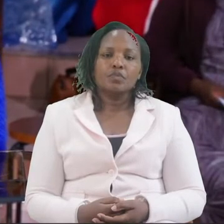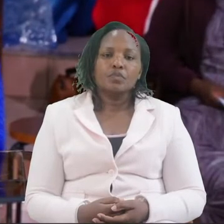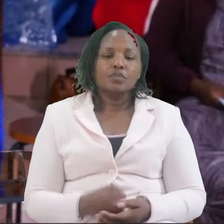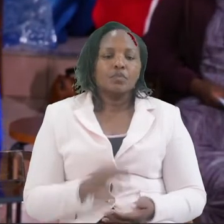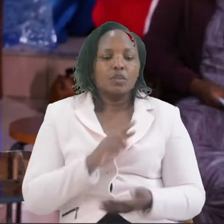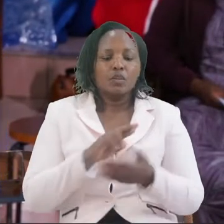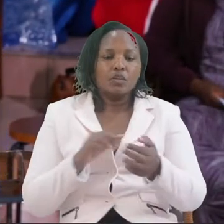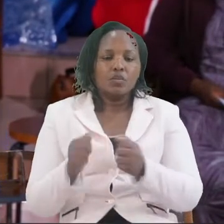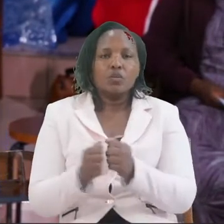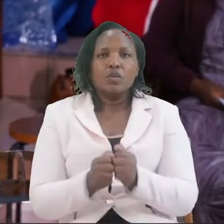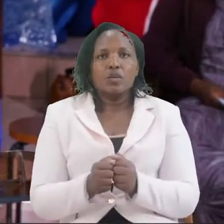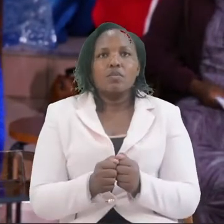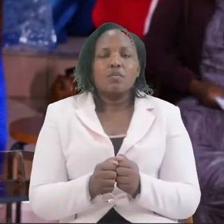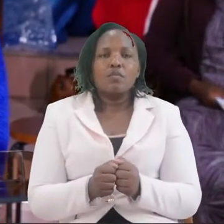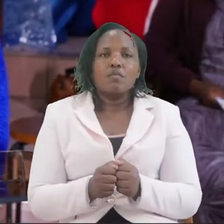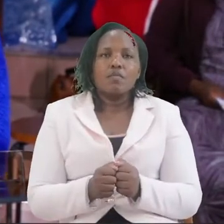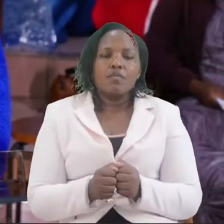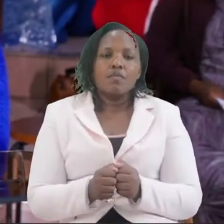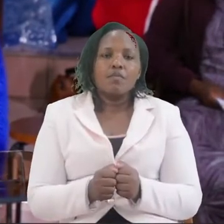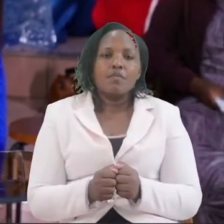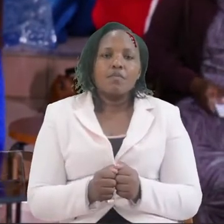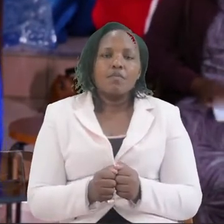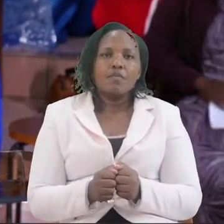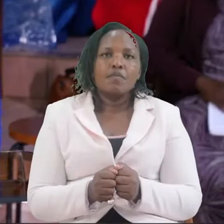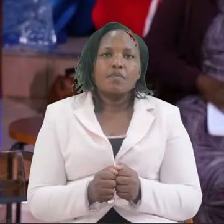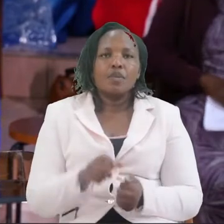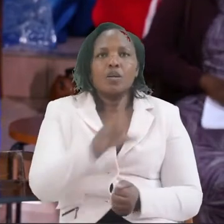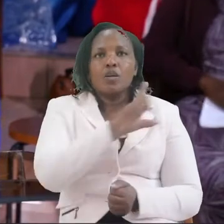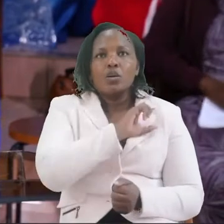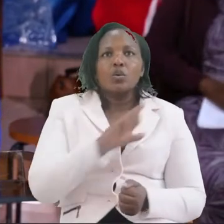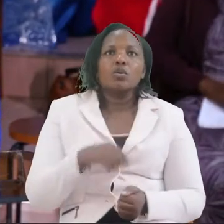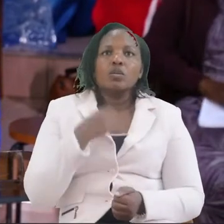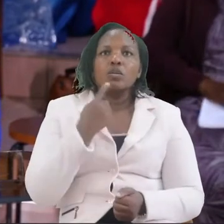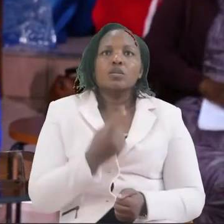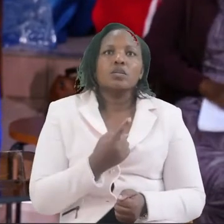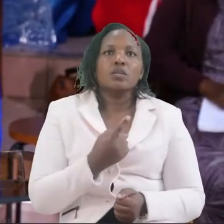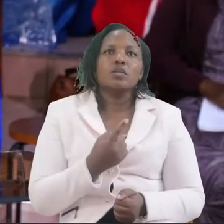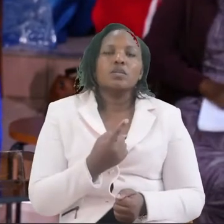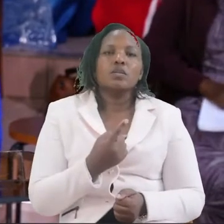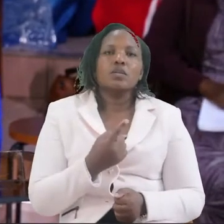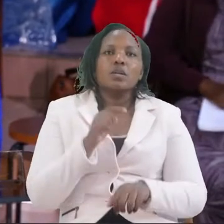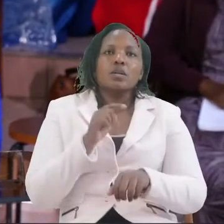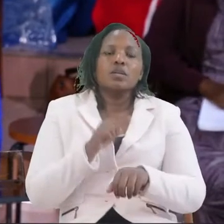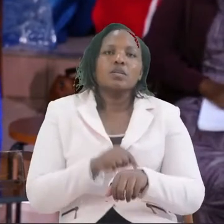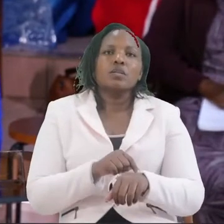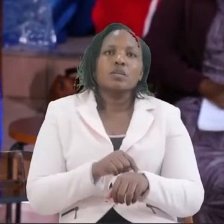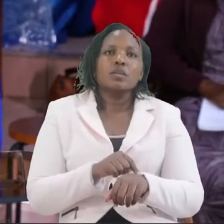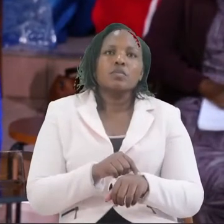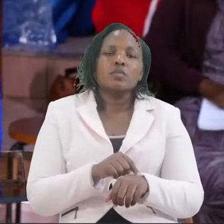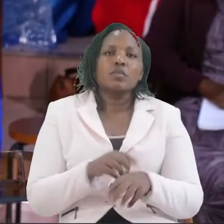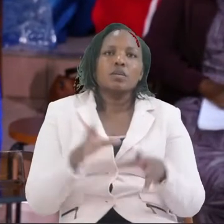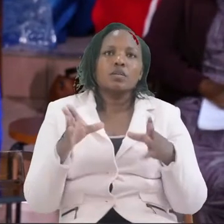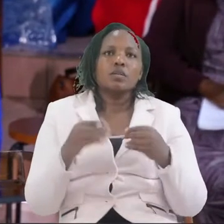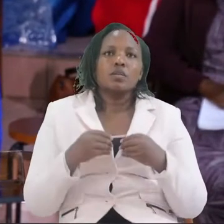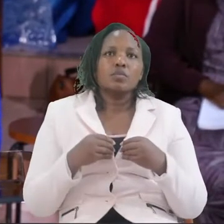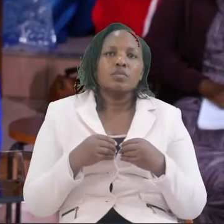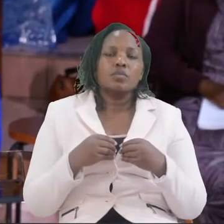Naomba tuandamane pamoja. Bwana asema hivi: wakati